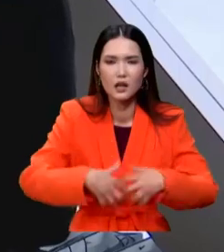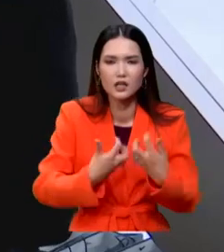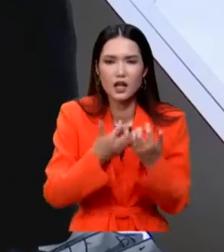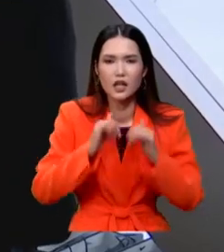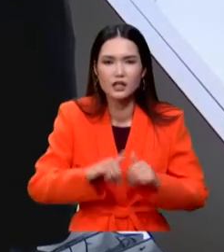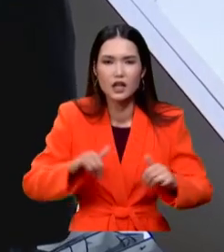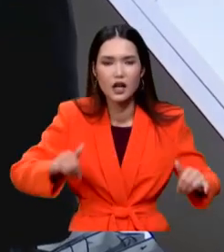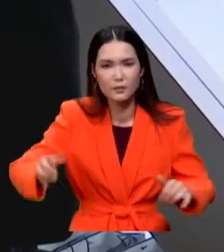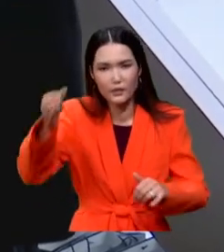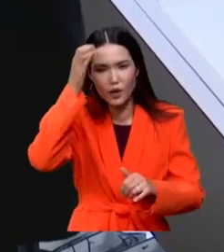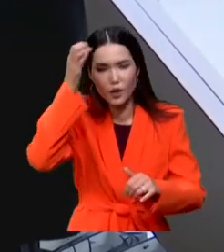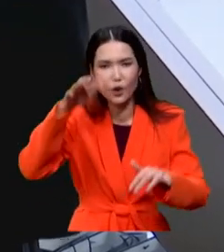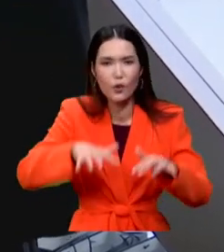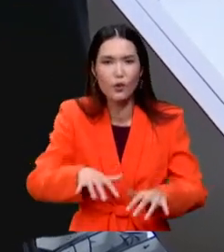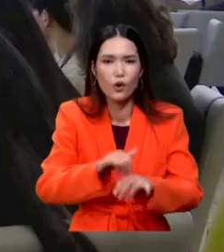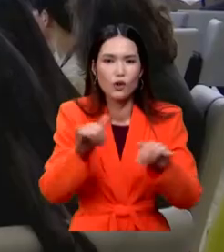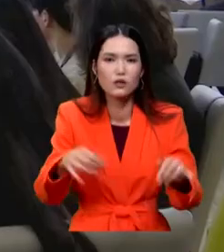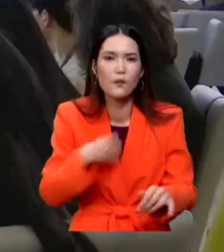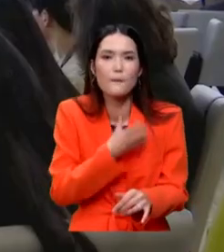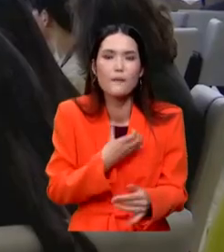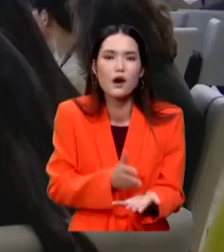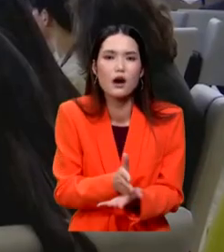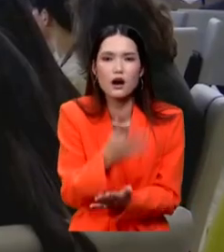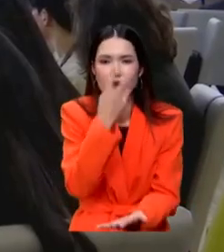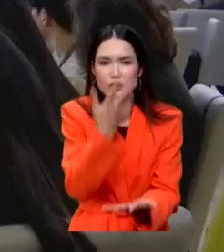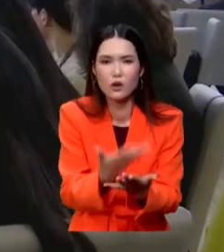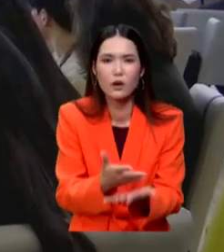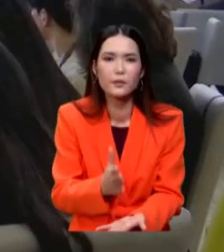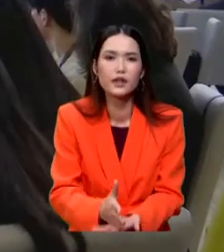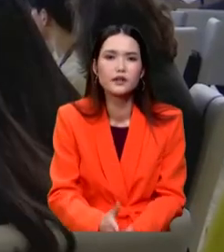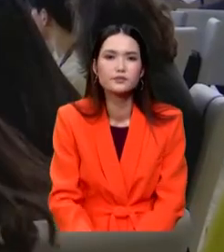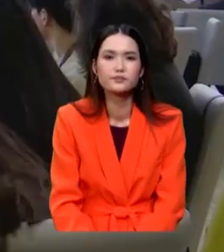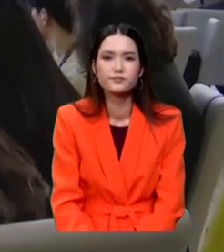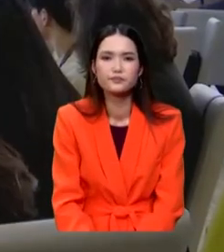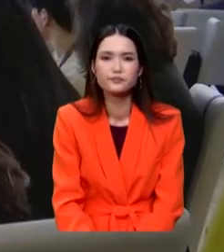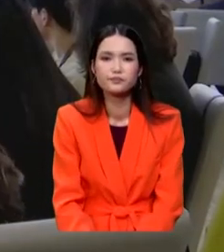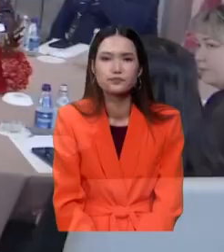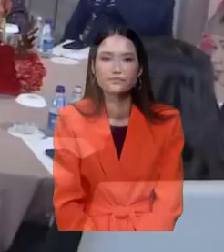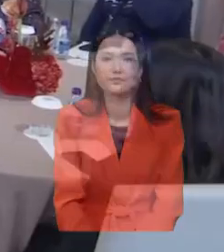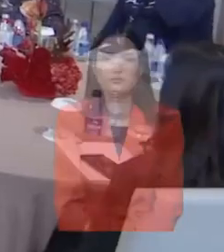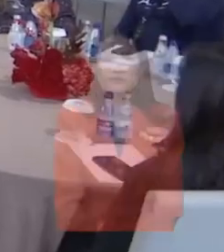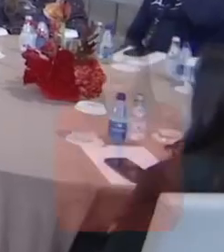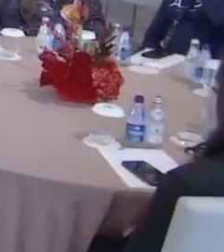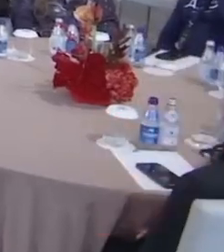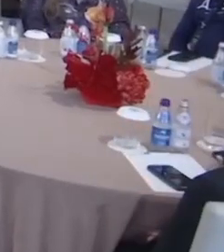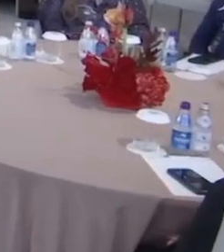мен инновациялық ойлауды дамытудың маңыздылығын көрсетеді. Аружан Серік, Ерлан Сарманов, Атамекен Бизнес.